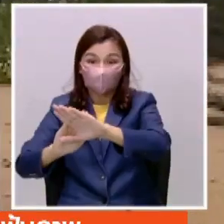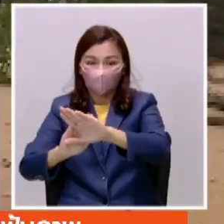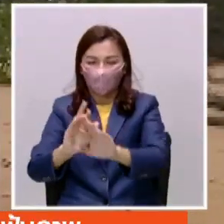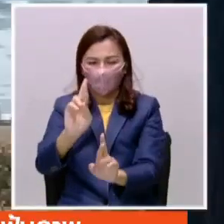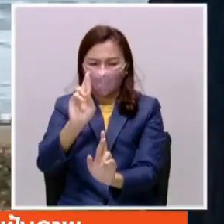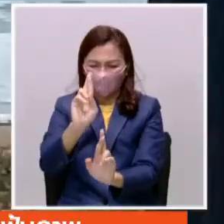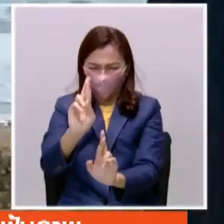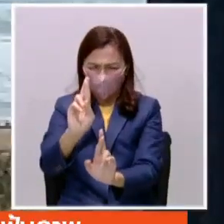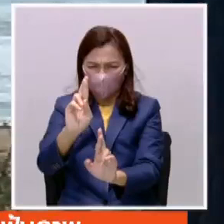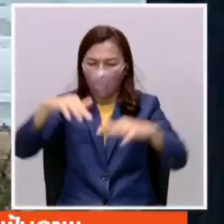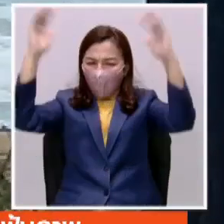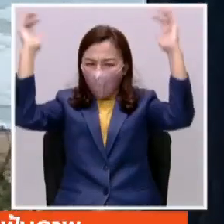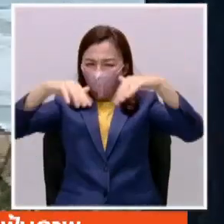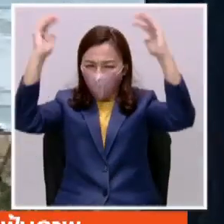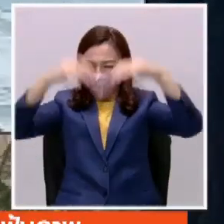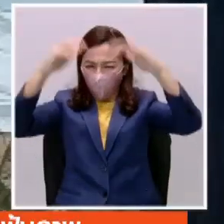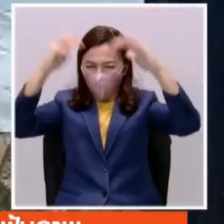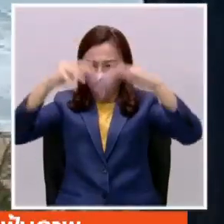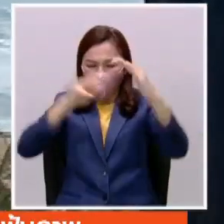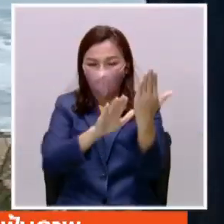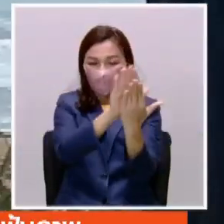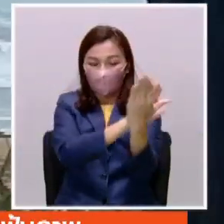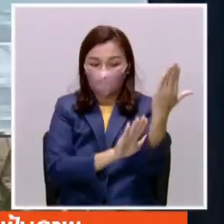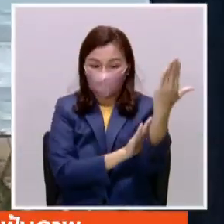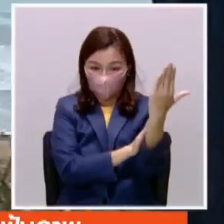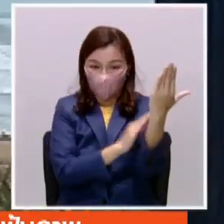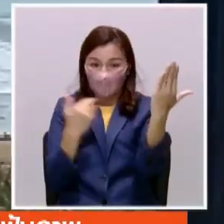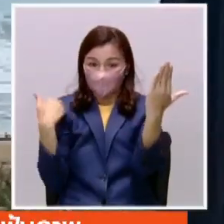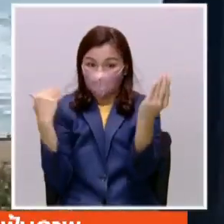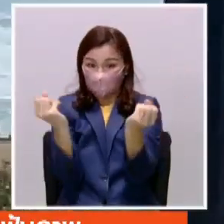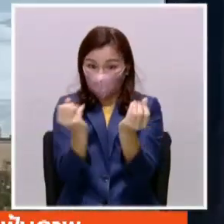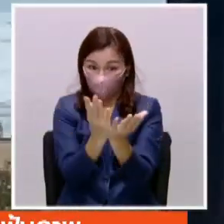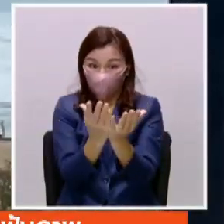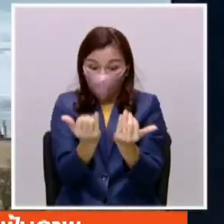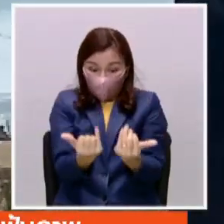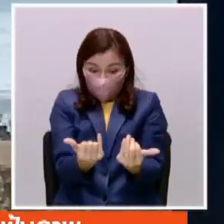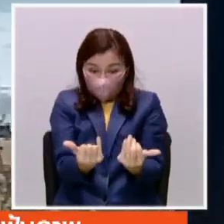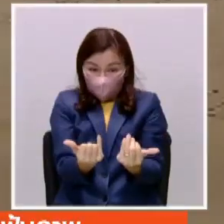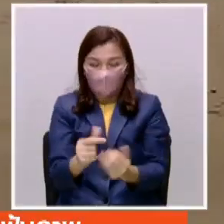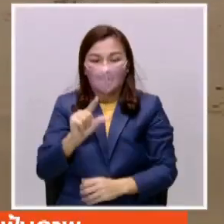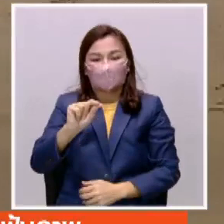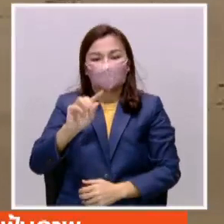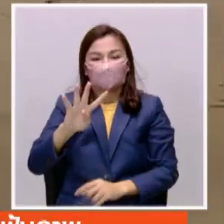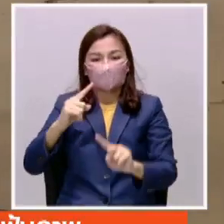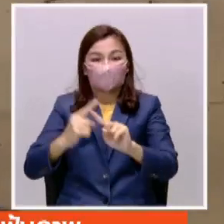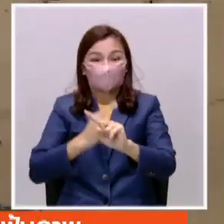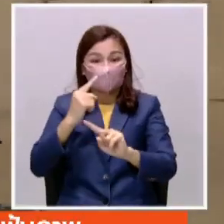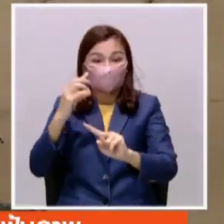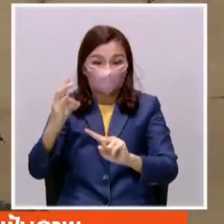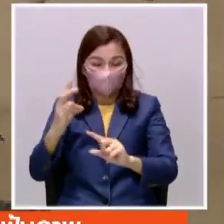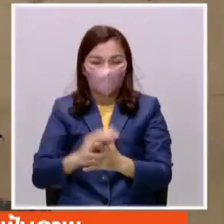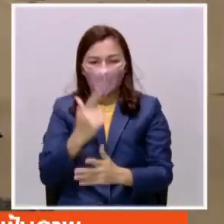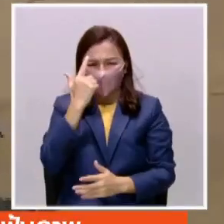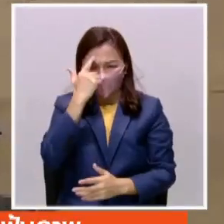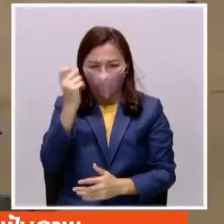ให้รับมือกับฝนตกหนักถึงหนักมากบริเวณประเทศไทยโดยจะมีผลกระทบอีกวันคือวันนี้ 24กรกฎาคมนะคะ